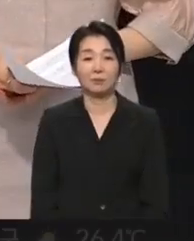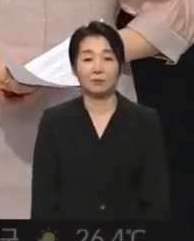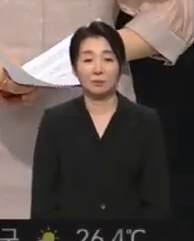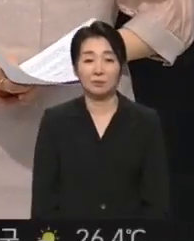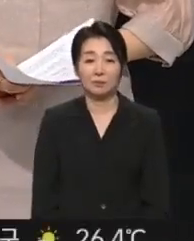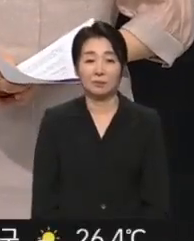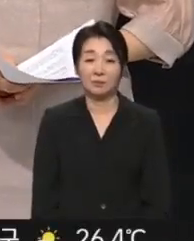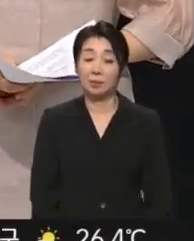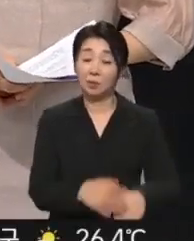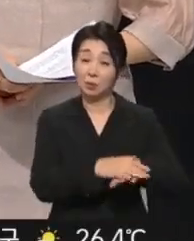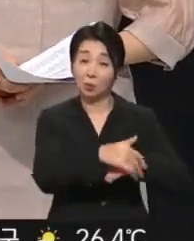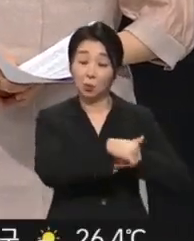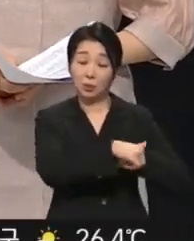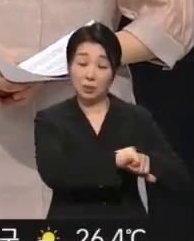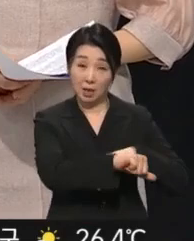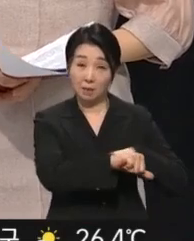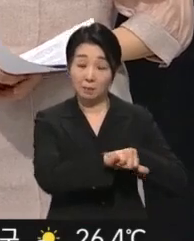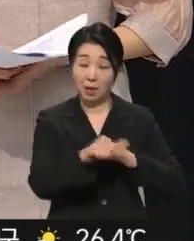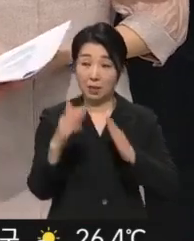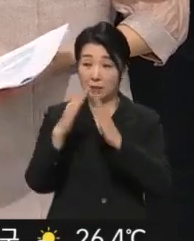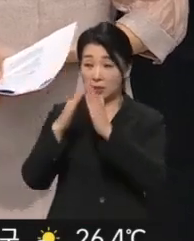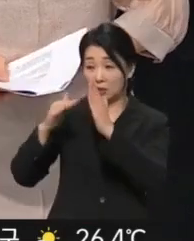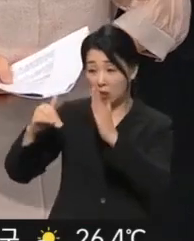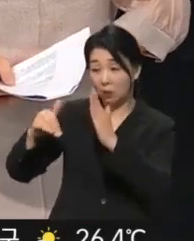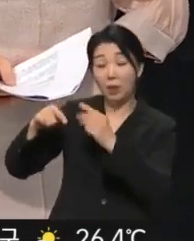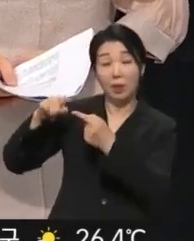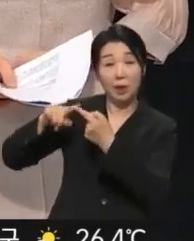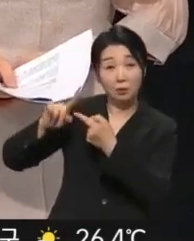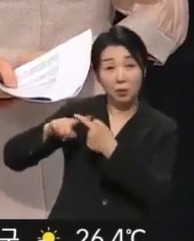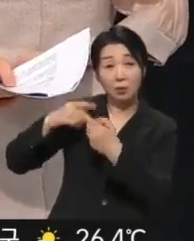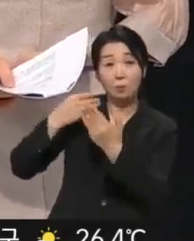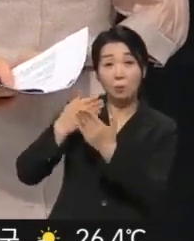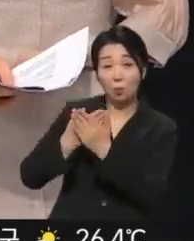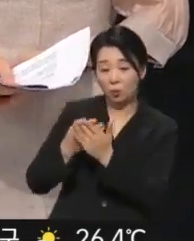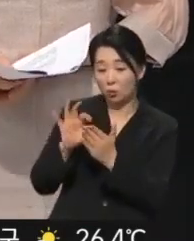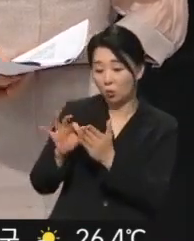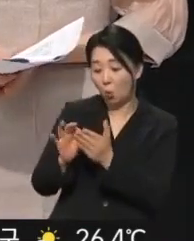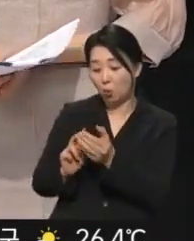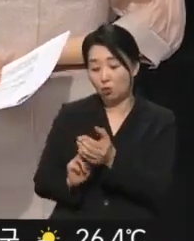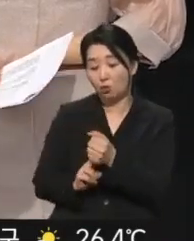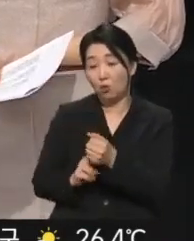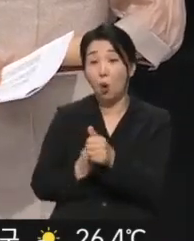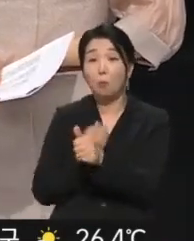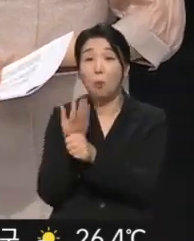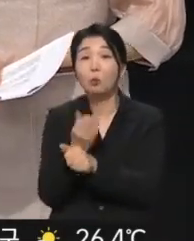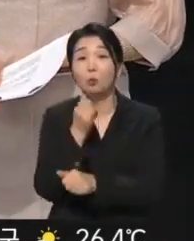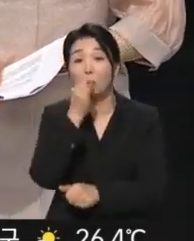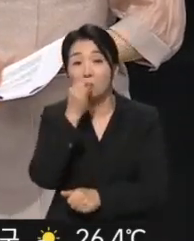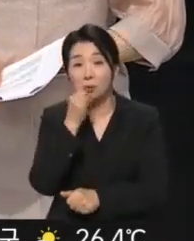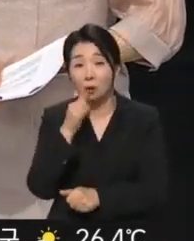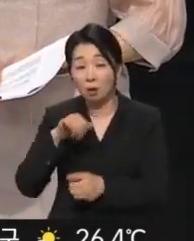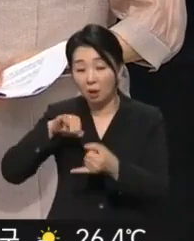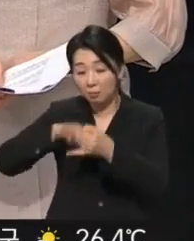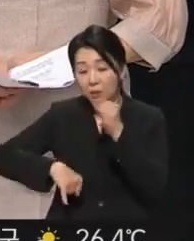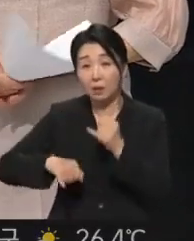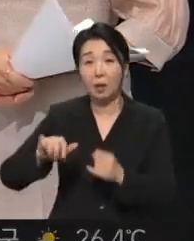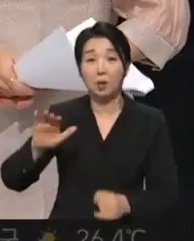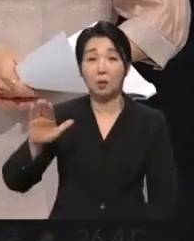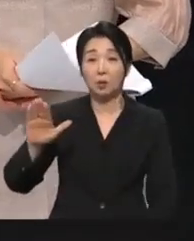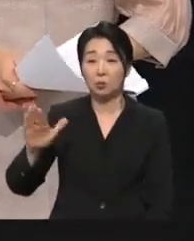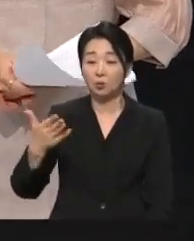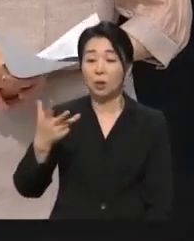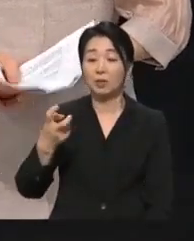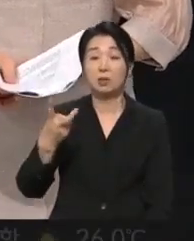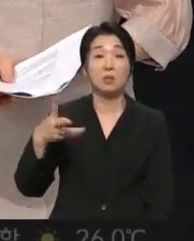손자 전우원 씨의 전 씨 일가에 대한 비자금 폭로가 계속되는 가운데 전두환 씨의 미납 추징금 922억 원을 환수할